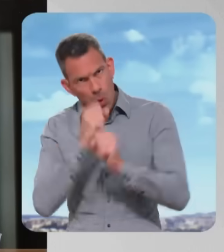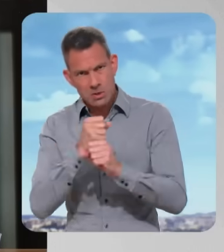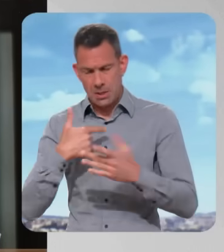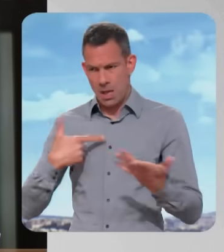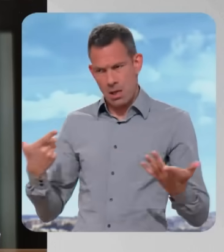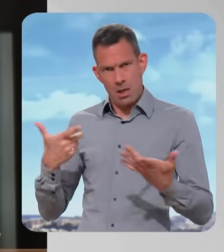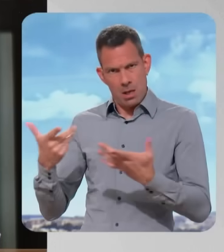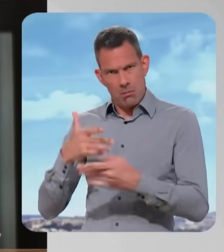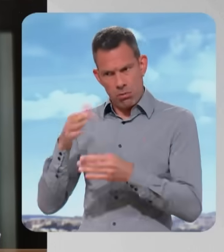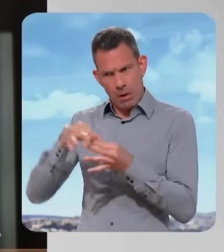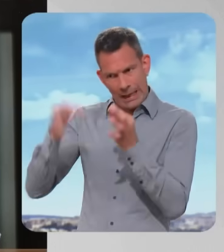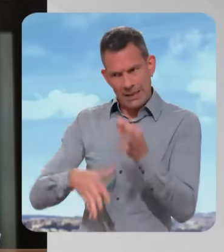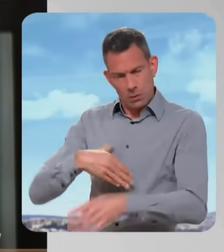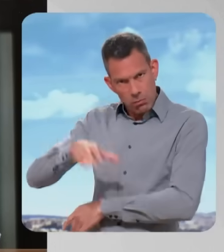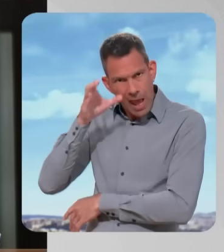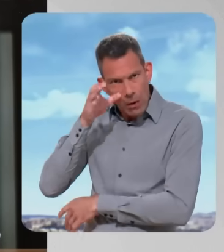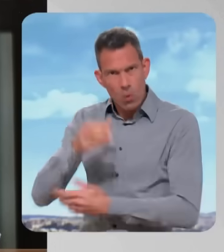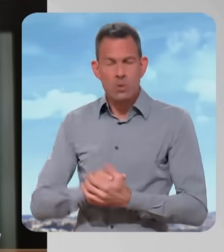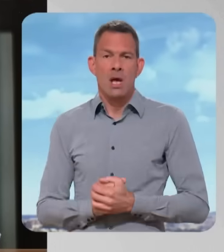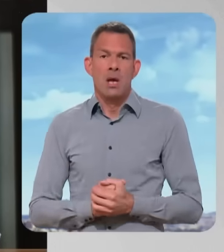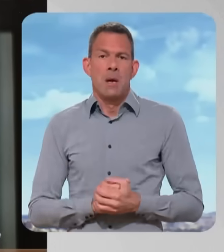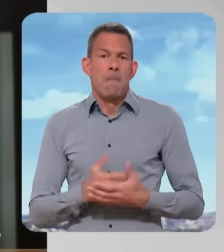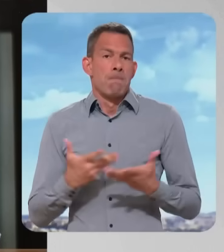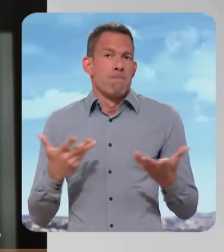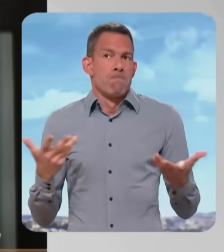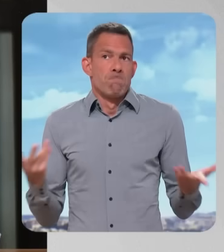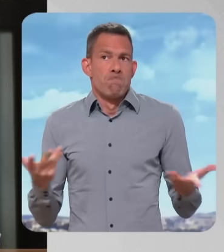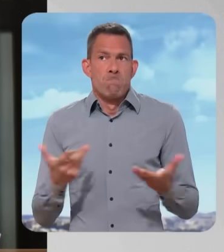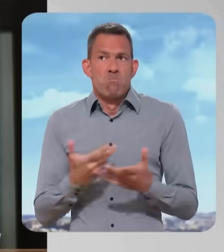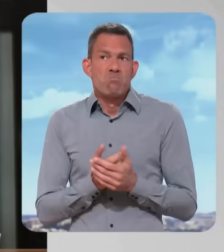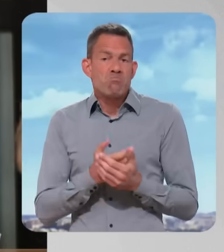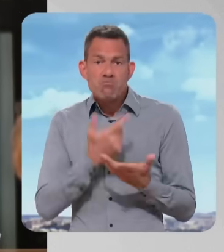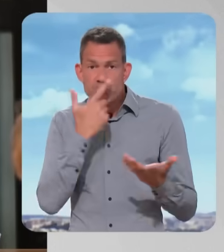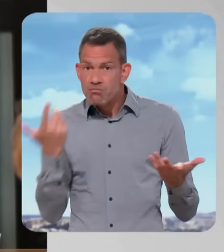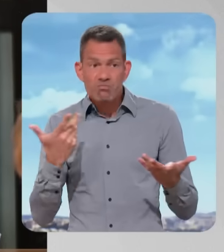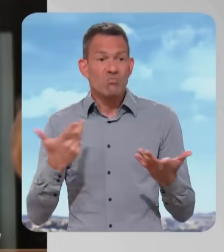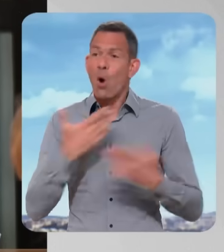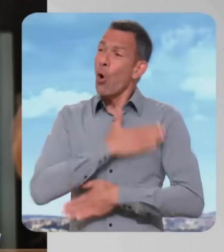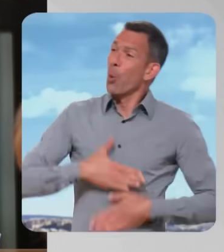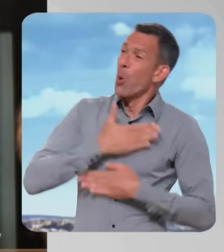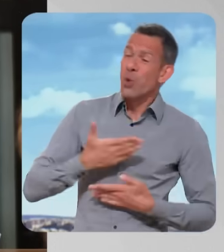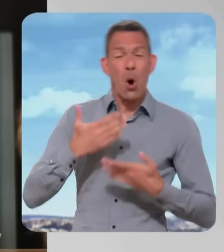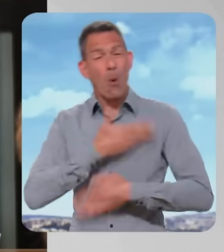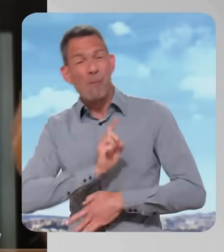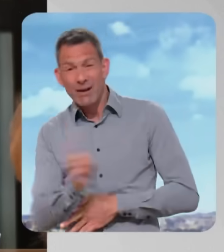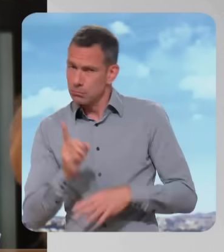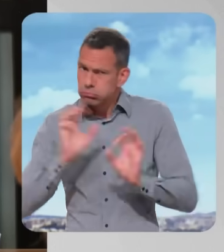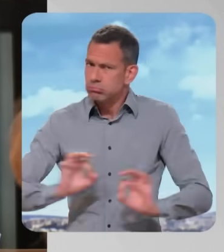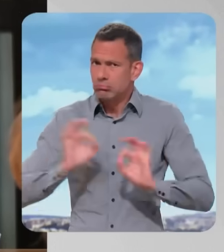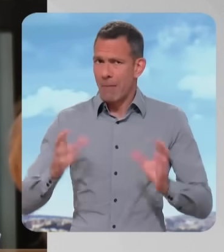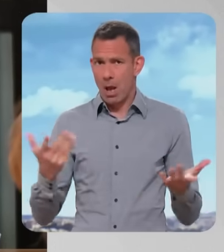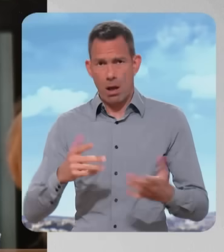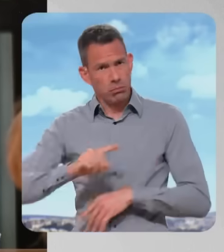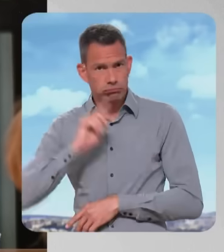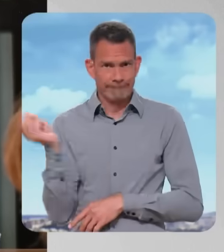nous disent et à ce que lui disent les Français et donc il n'y a pas je crois personne n'est content ou mécontent aujourd'hui tout le